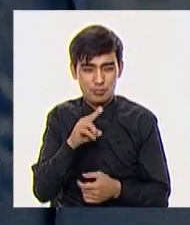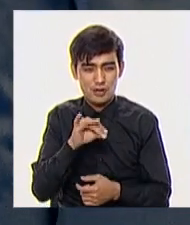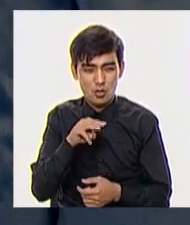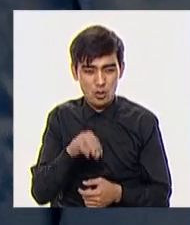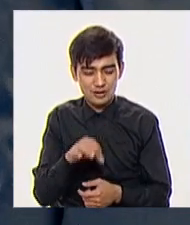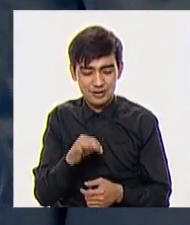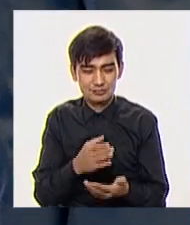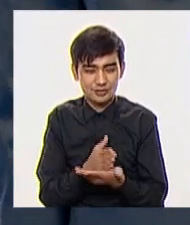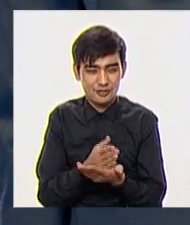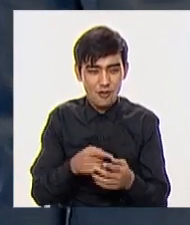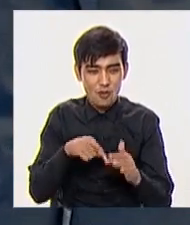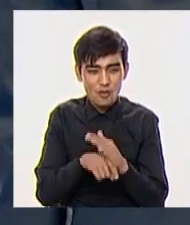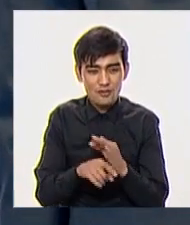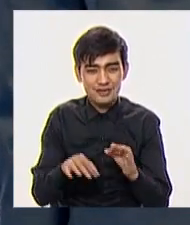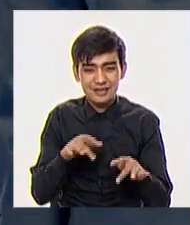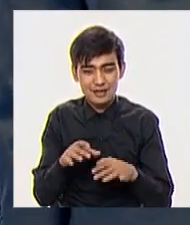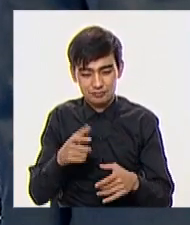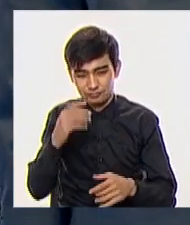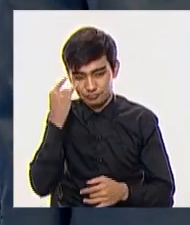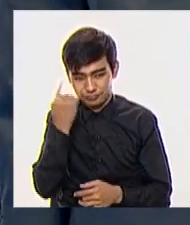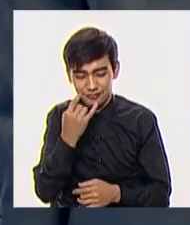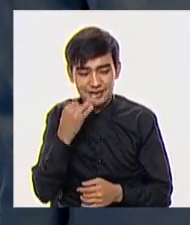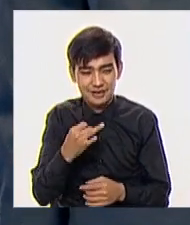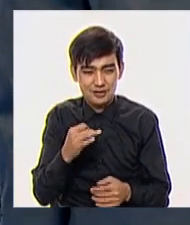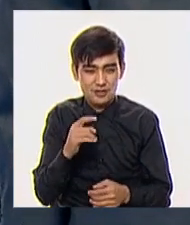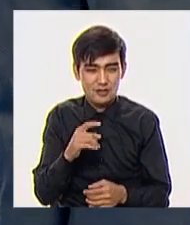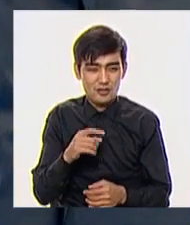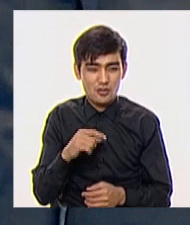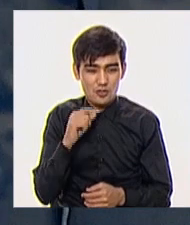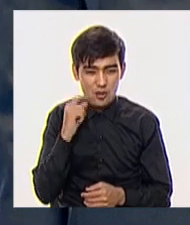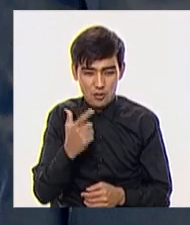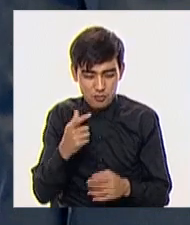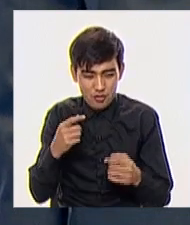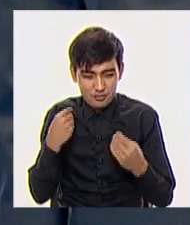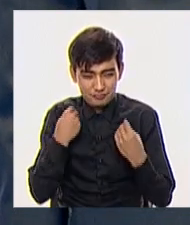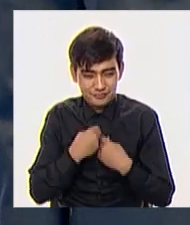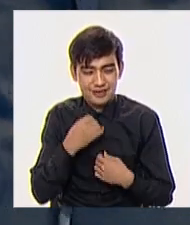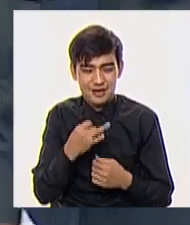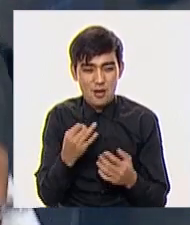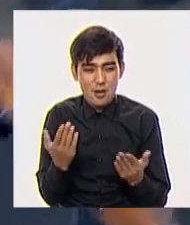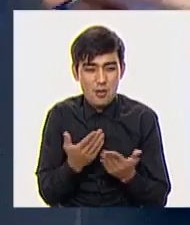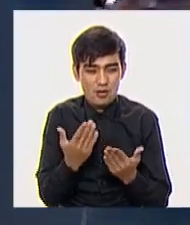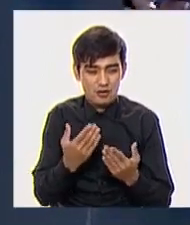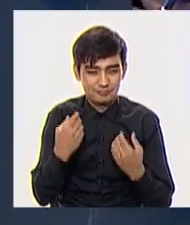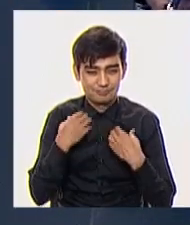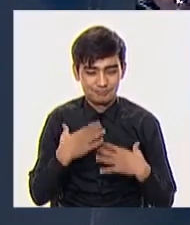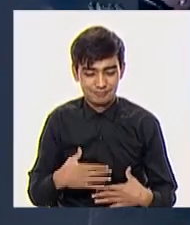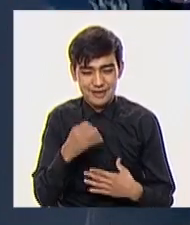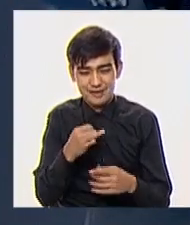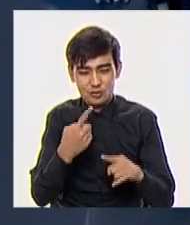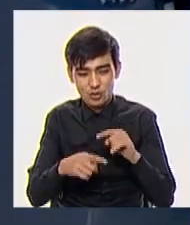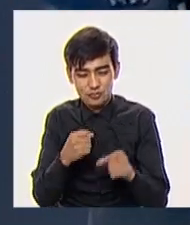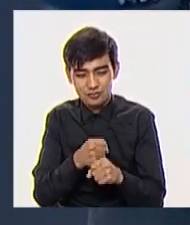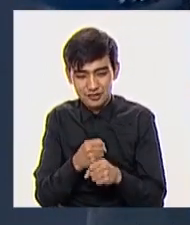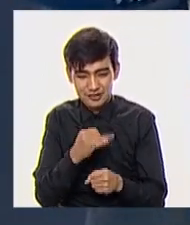органов внутренних дел предусмотрена фуражка, голубой платок и легкое платье. Для узнаваемости участковых разработана отдельная